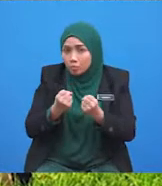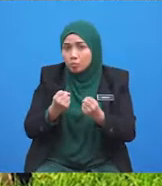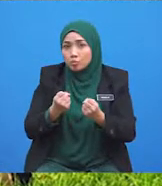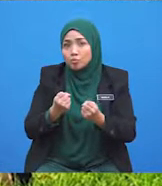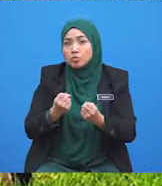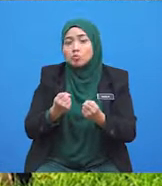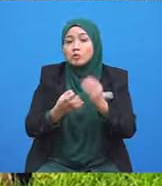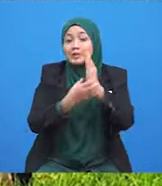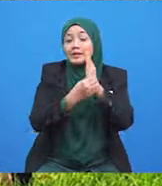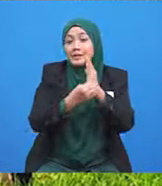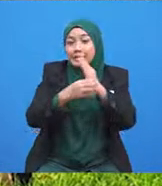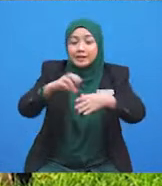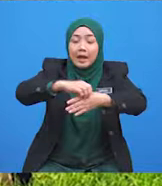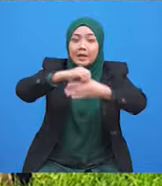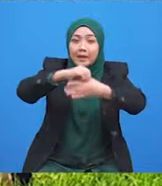keperluan daging.